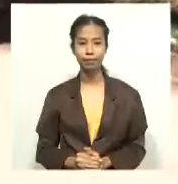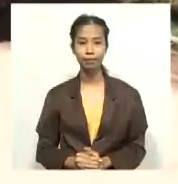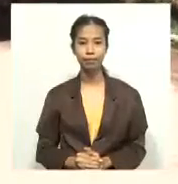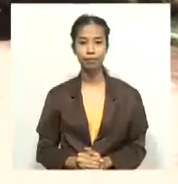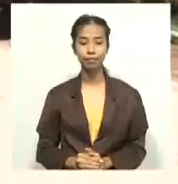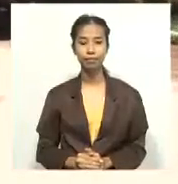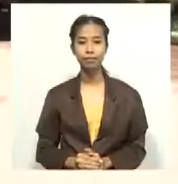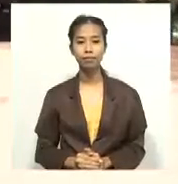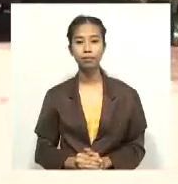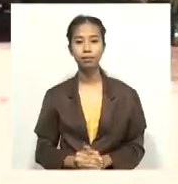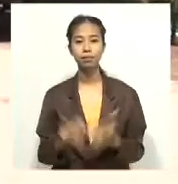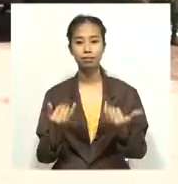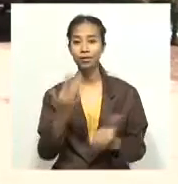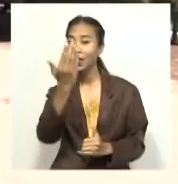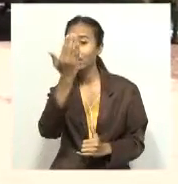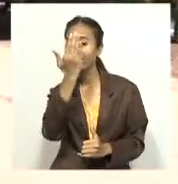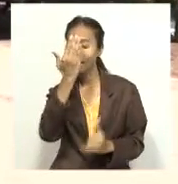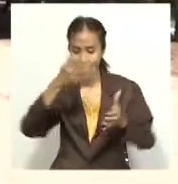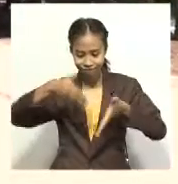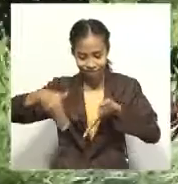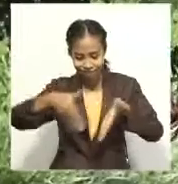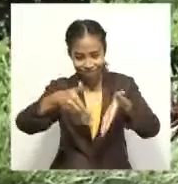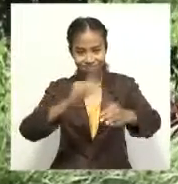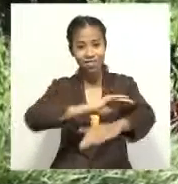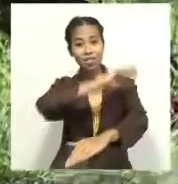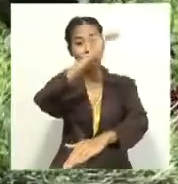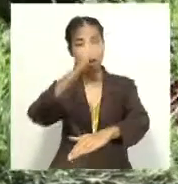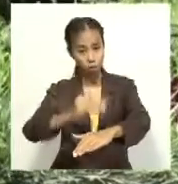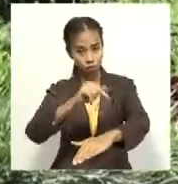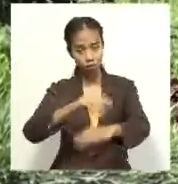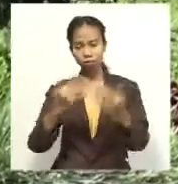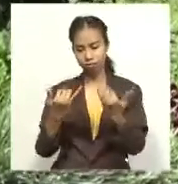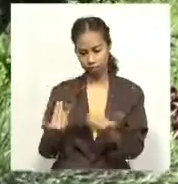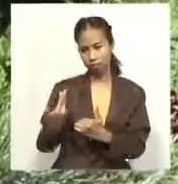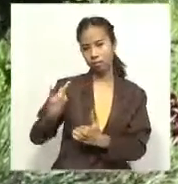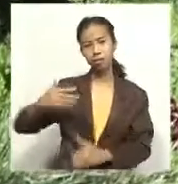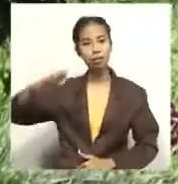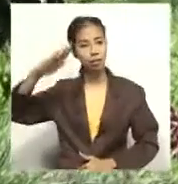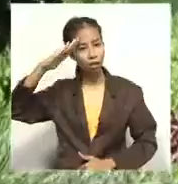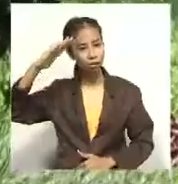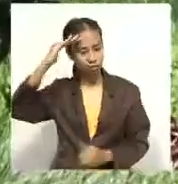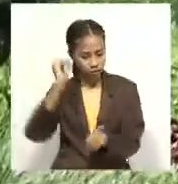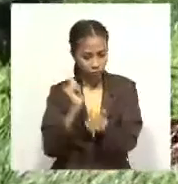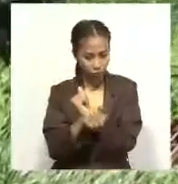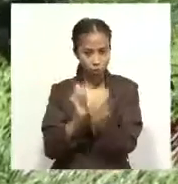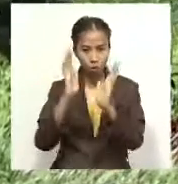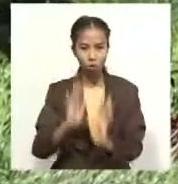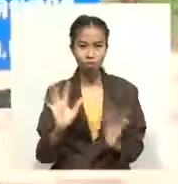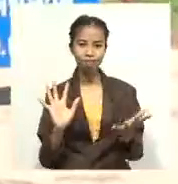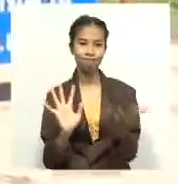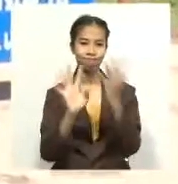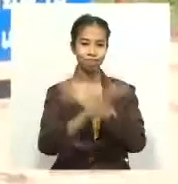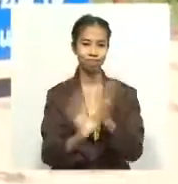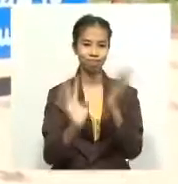ส่วนที่บริเวณทางเข้าวนอุทยานถ้ำหลวงขุนน้ำนางนอนนะครับในวันนี้ก็ยังคงมีเจ้าหน้าที่ทหารและตำรวจหมุนเวียนอยู่เวรยามตล